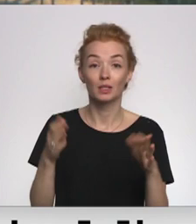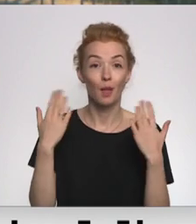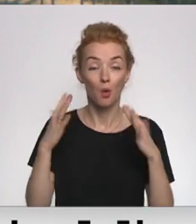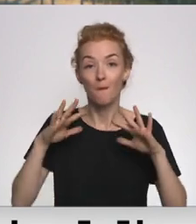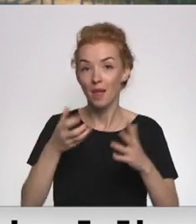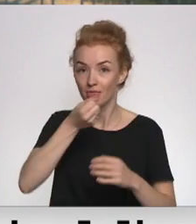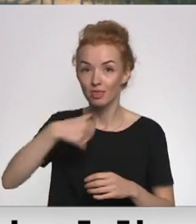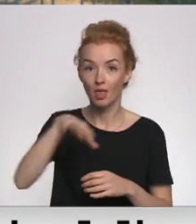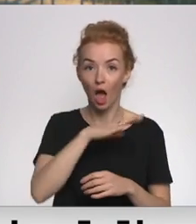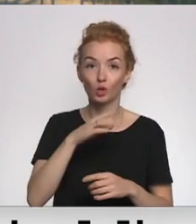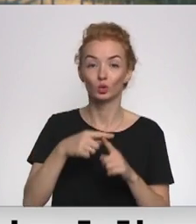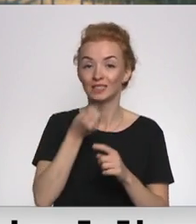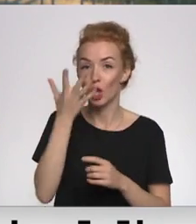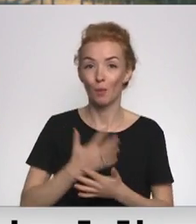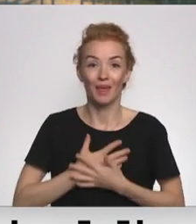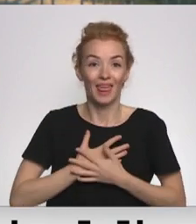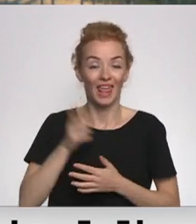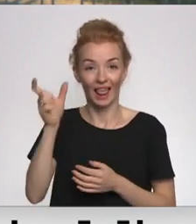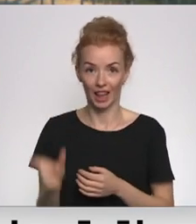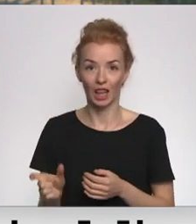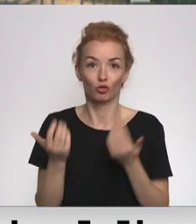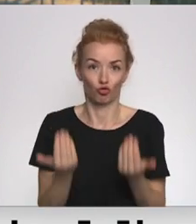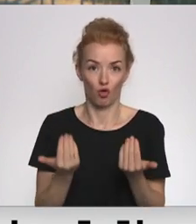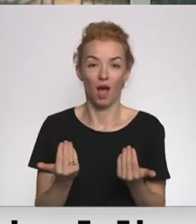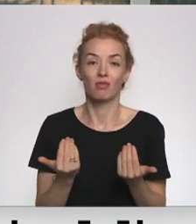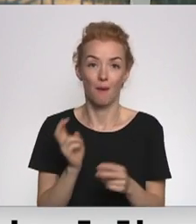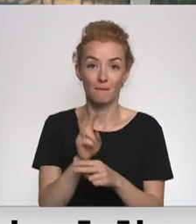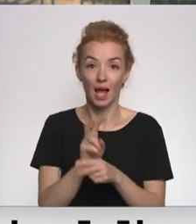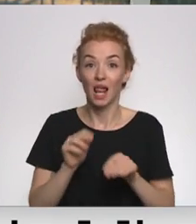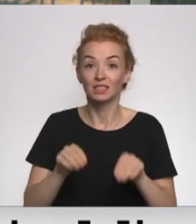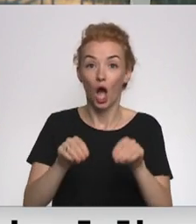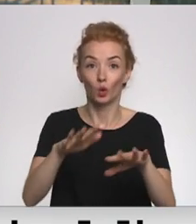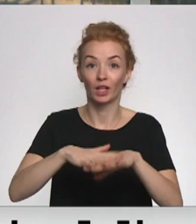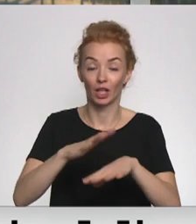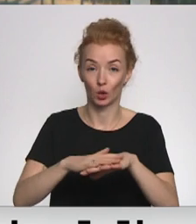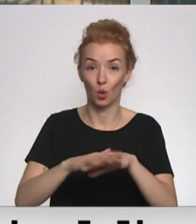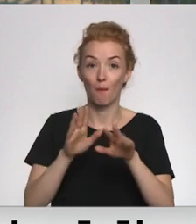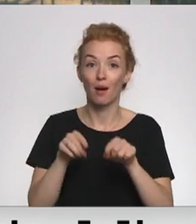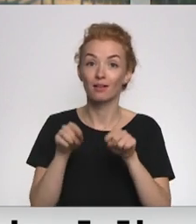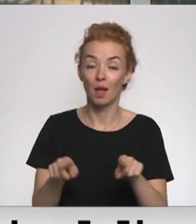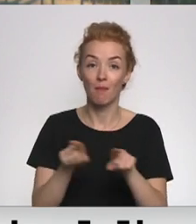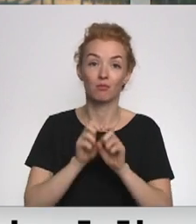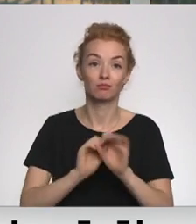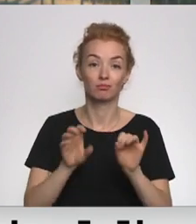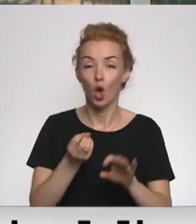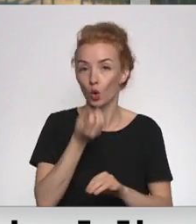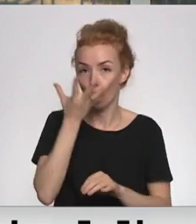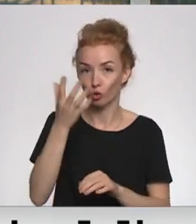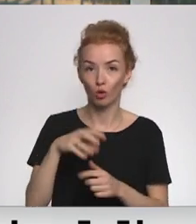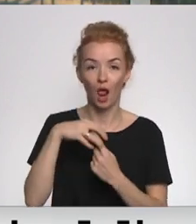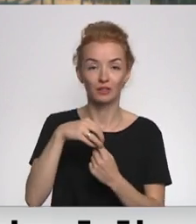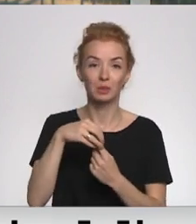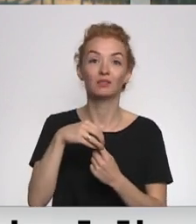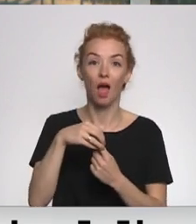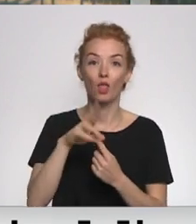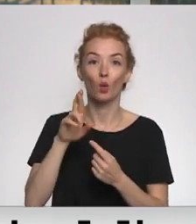ziedu mīļotāji gan vēl ne. Visā Latvijā šodien notiek stādu tirgi, viens no tiem arī par rožu galvaspilsētu dēvēto Rundāles